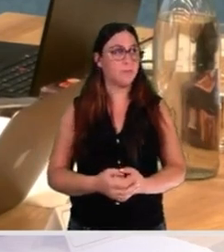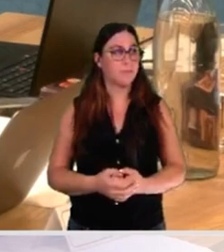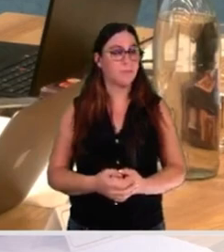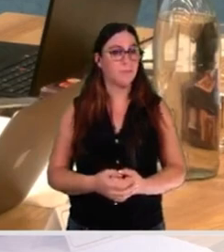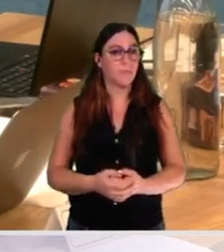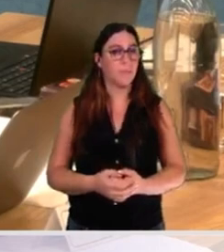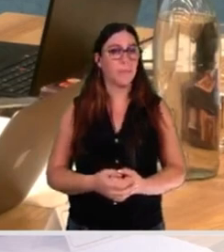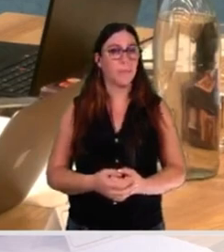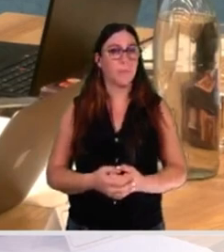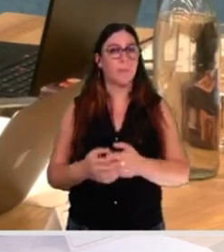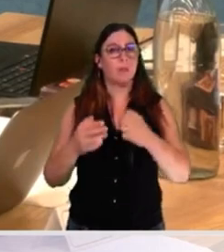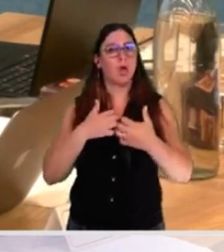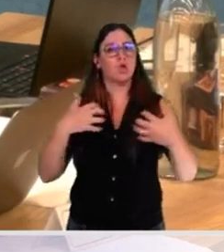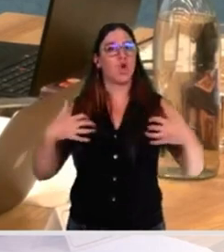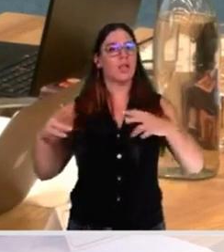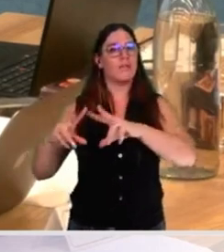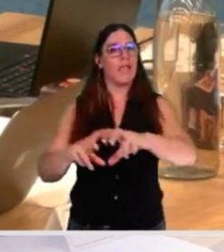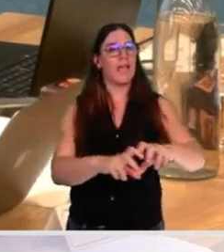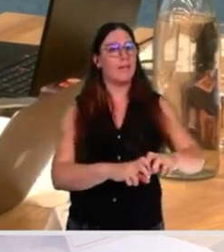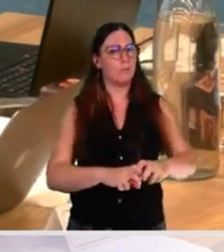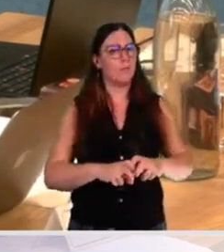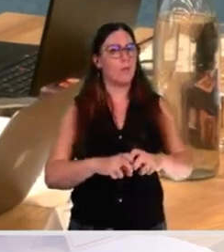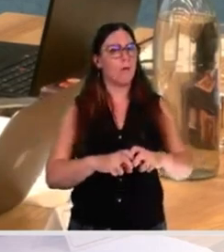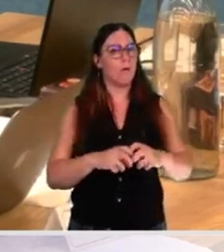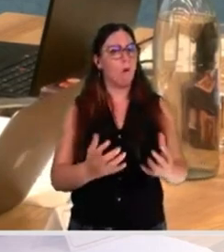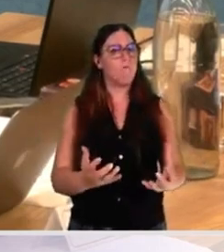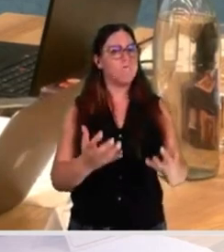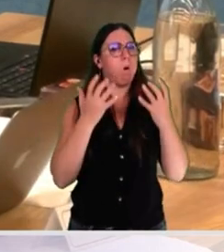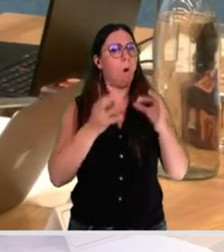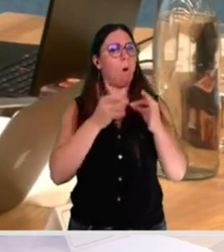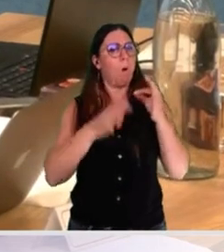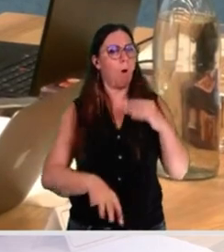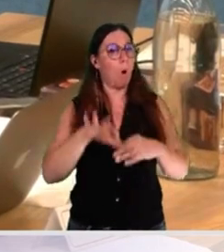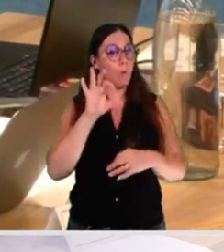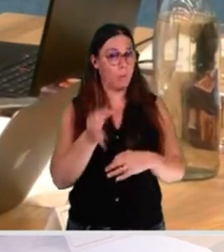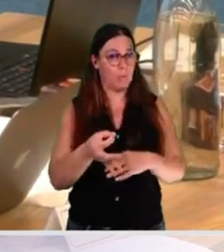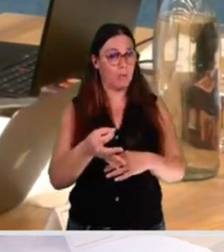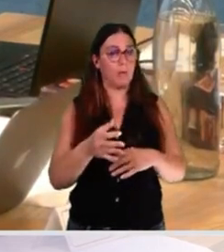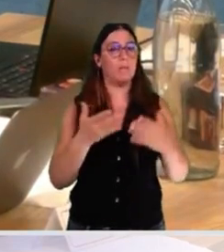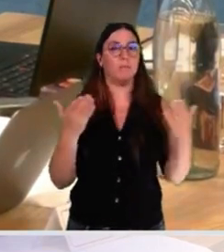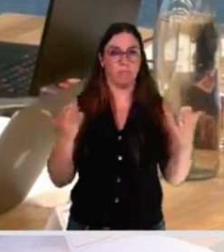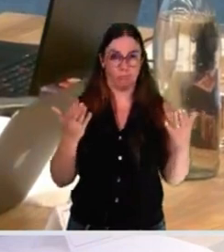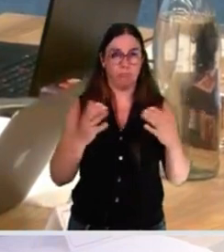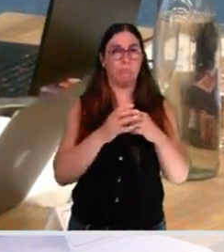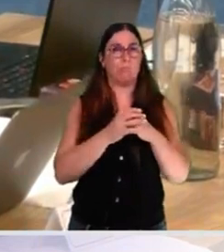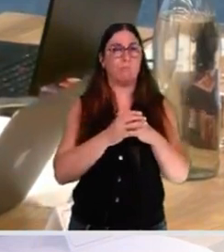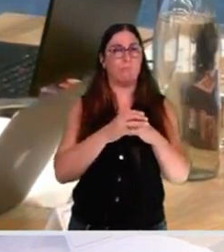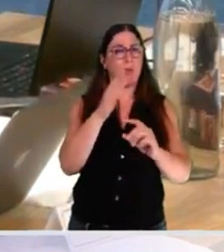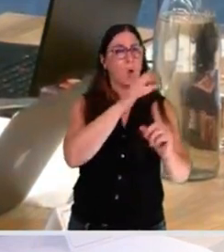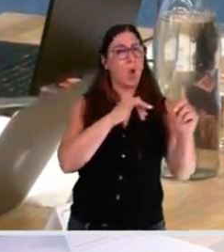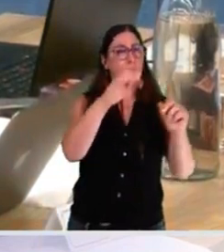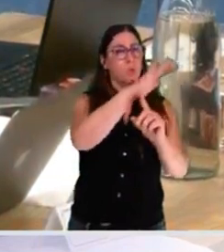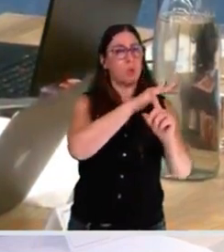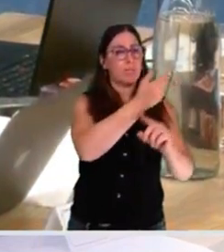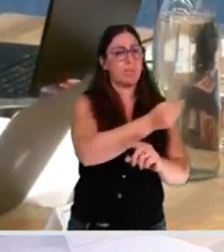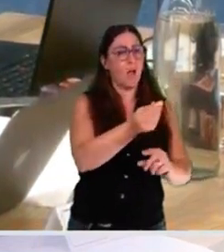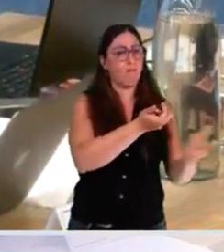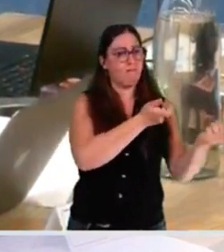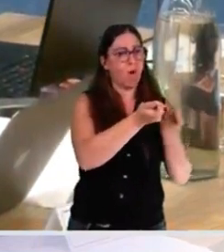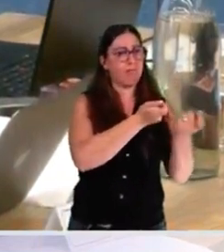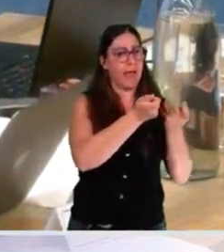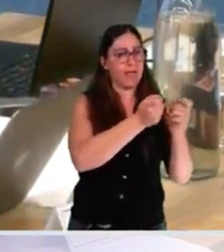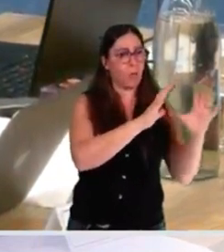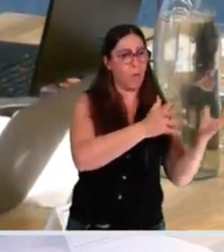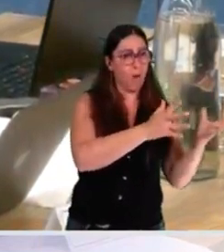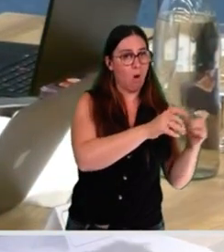De nombreuses études scientifiques ont démontré un lien direct entre la manière dont une société traite ses enfants